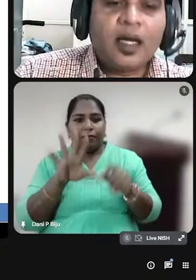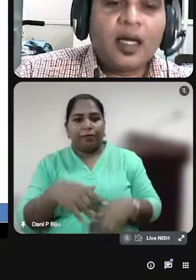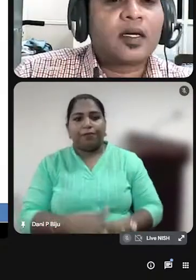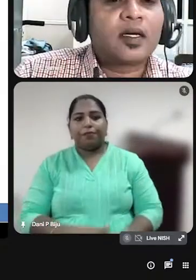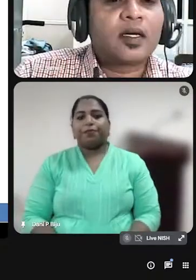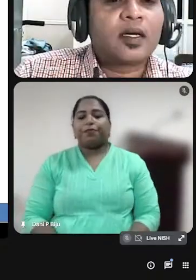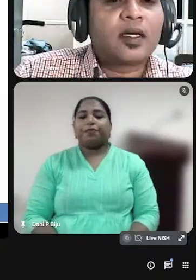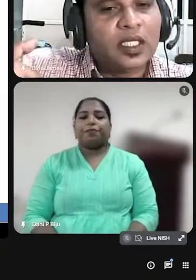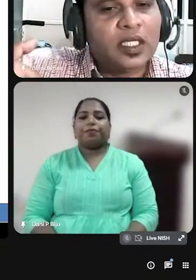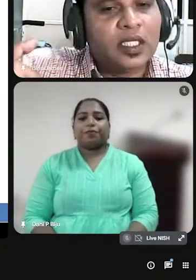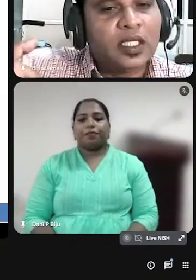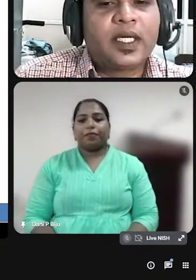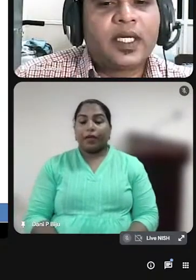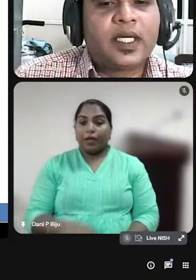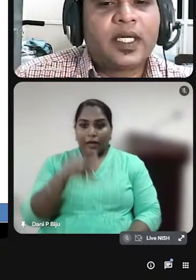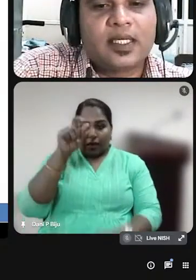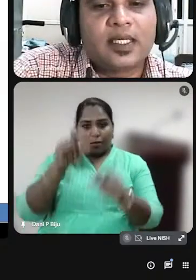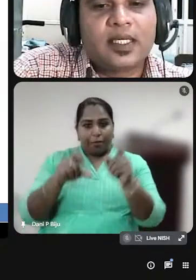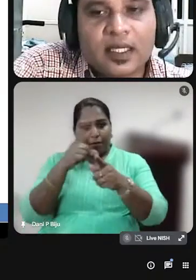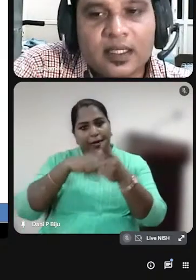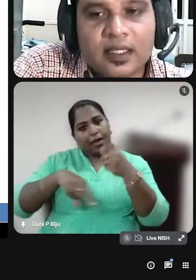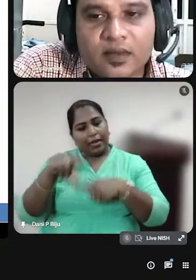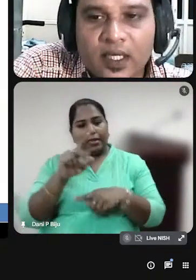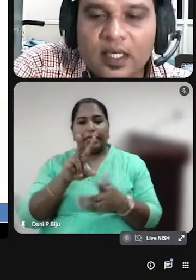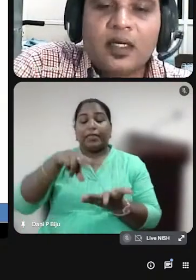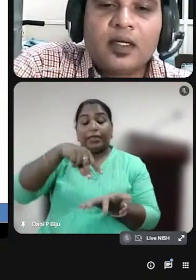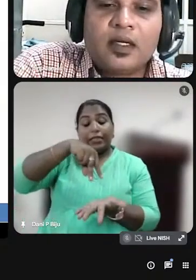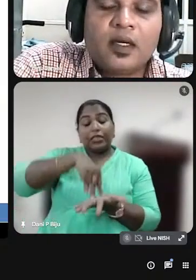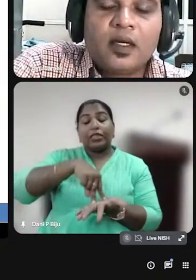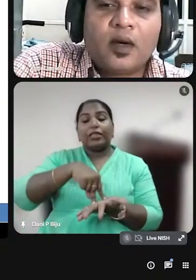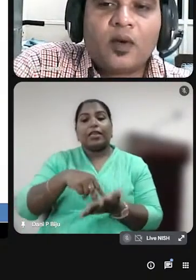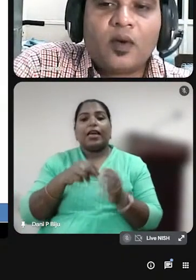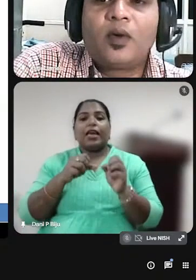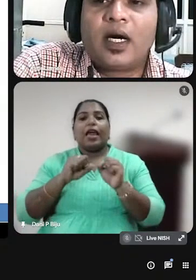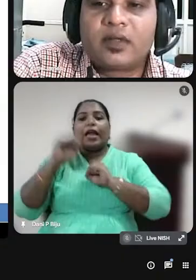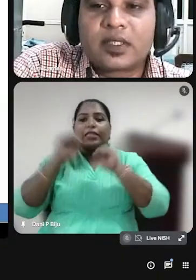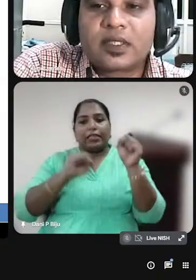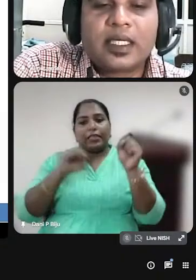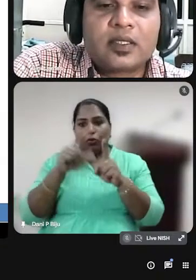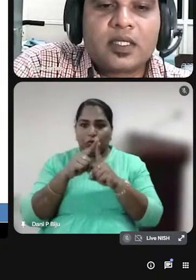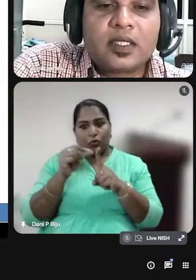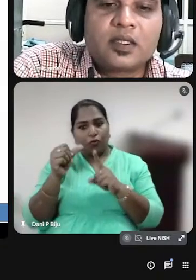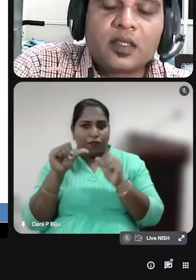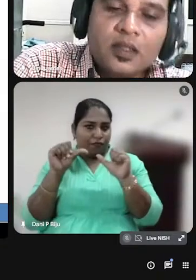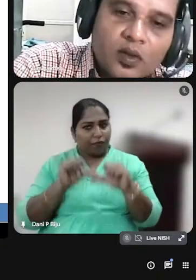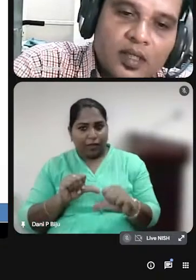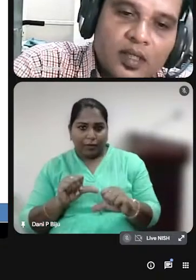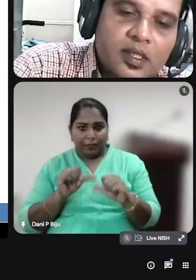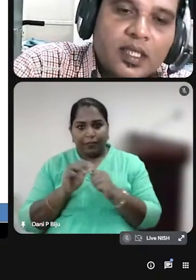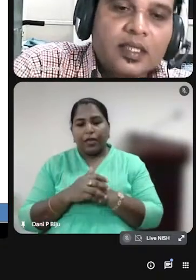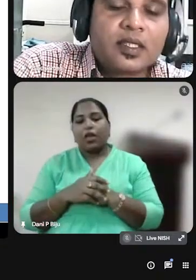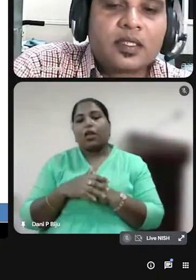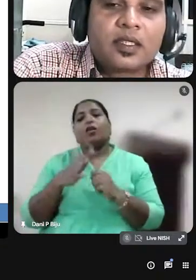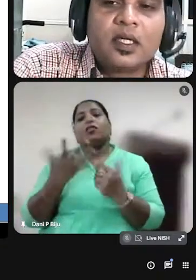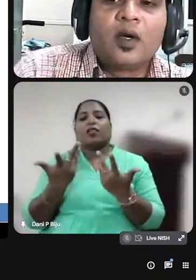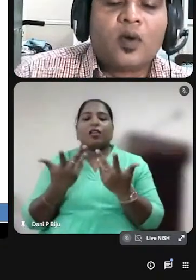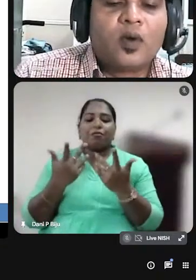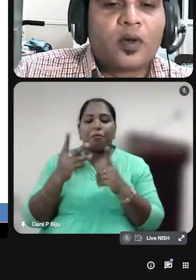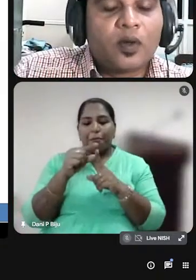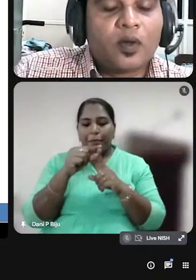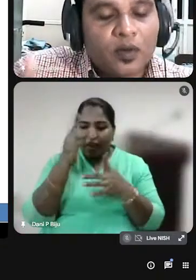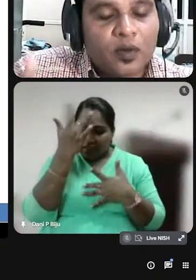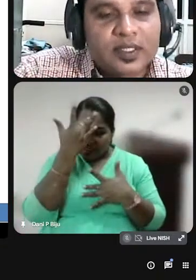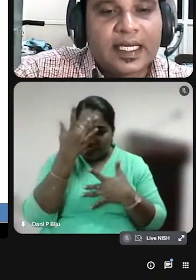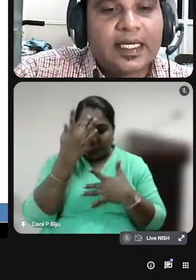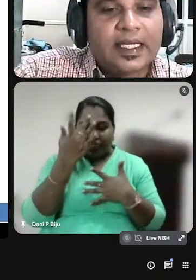എല്ലാ ആൾക്കാർക്കും നിന്നുകൊണ്ട് എക്സസൈസ് ചെയ്യാൻ സാധിച്ചെന്ന് വരില്ല. ഓരോ അവസ്ഥകളനുസരിച്ച്, രോഗാവസ്ഥകളനുസരിച്ച്